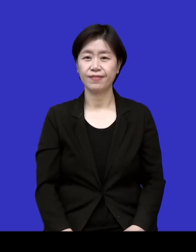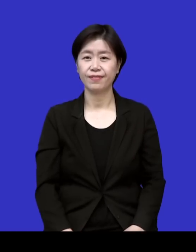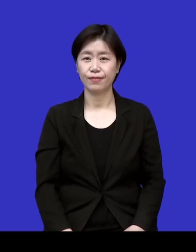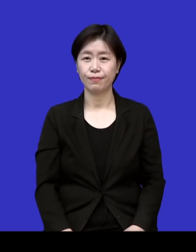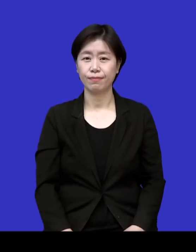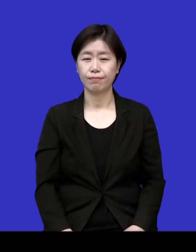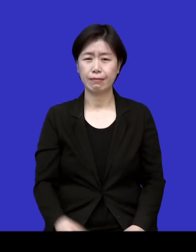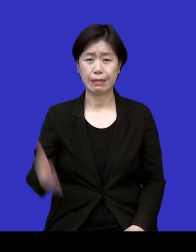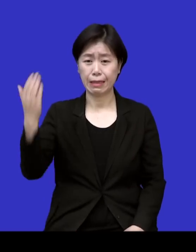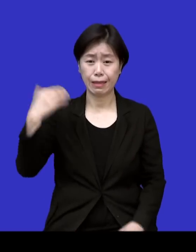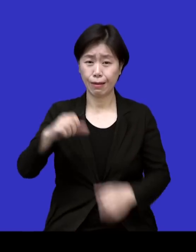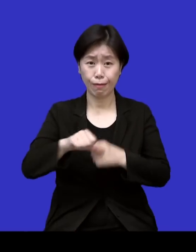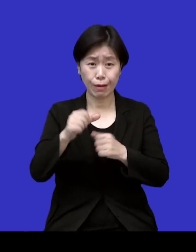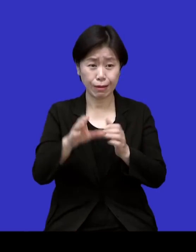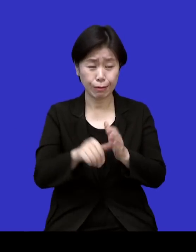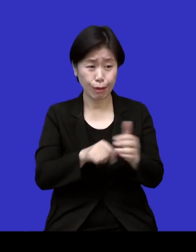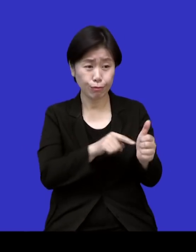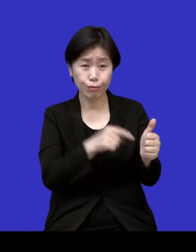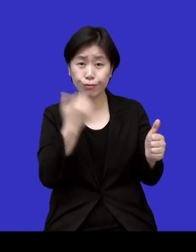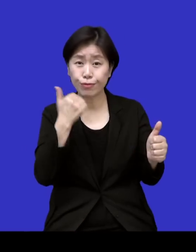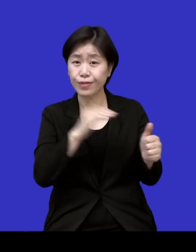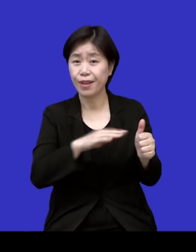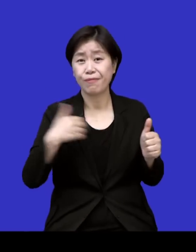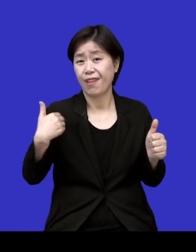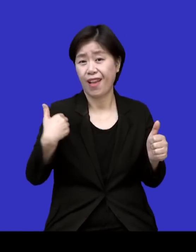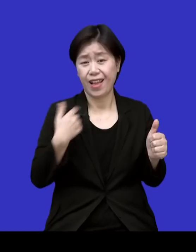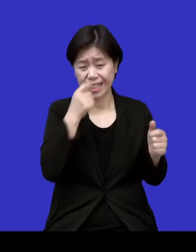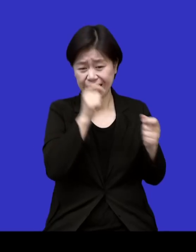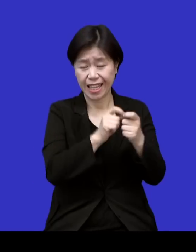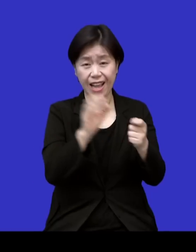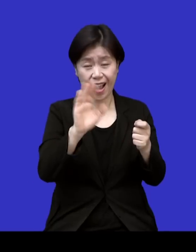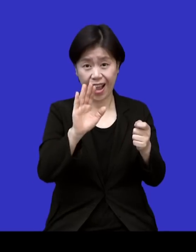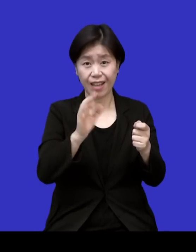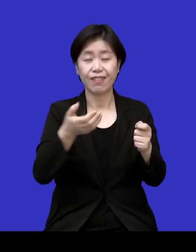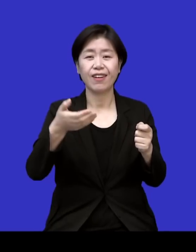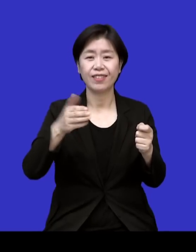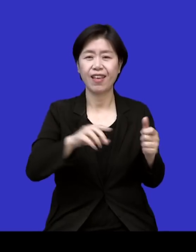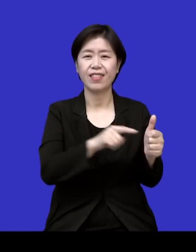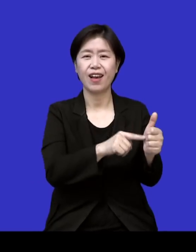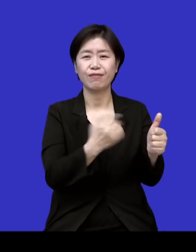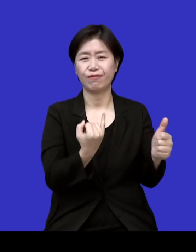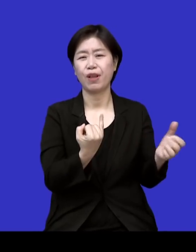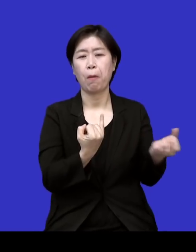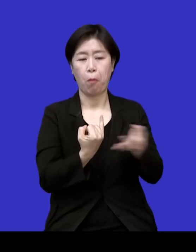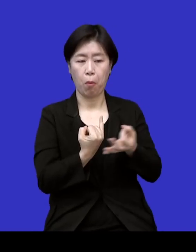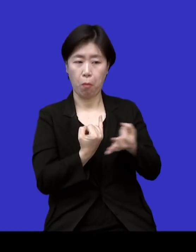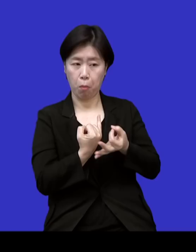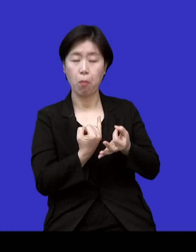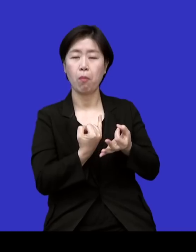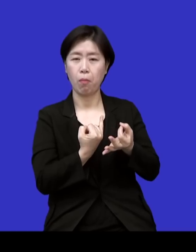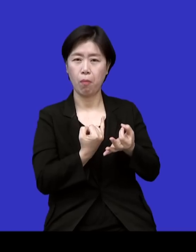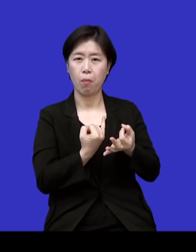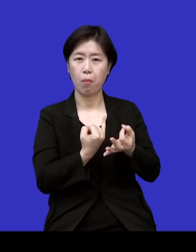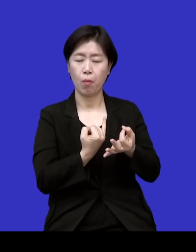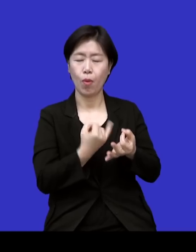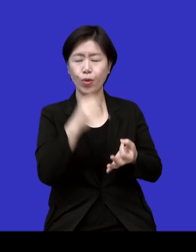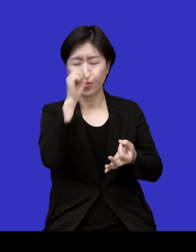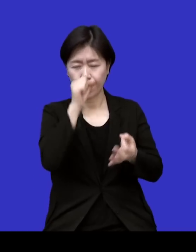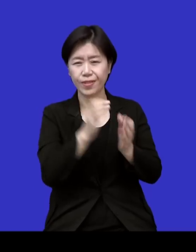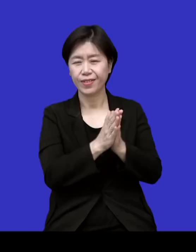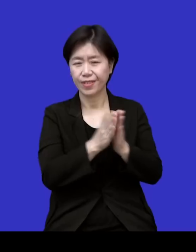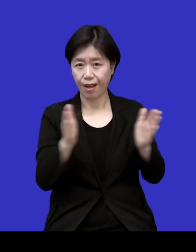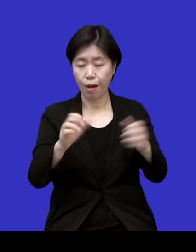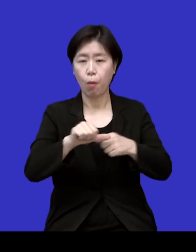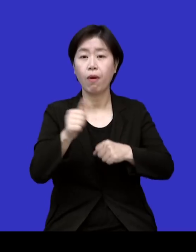몰랐어요. 그때 당시는. 아, 네, 근데 그 친구가 저를 많이 좋아했던 거죠. 5학년 때부터. 예.